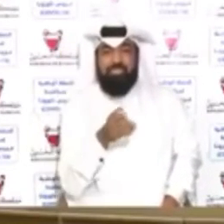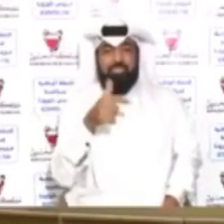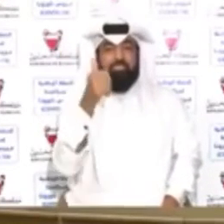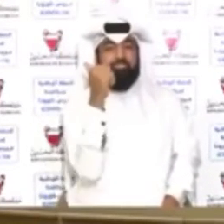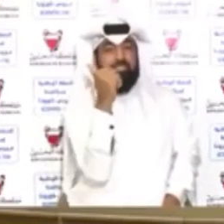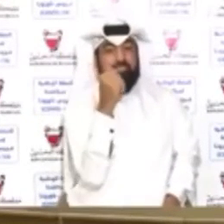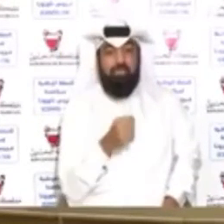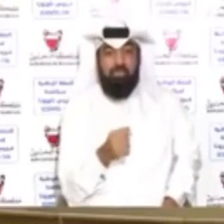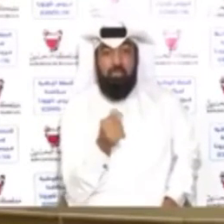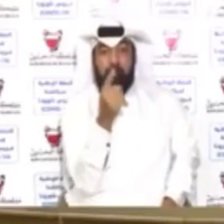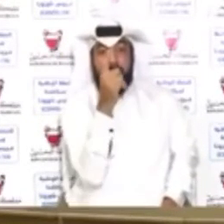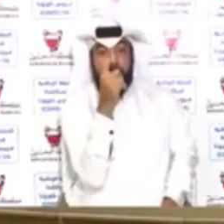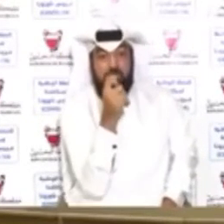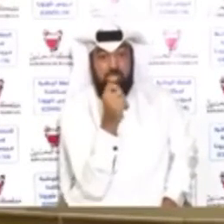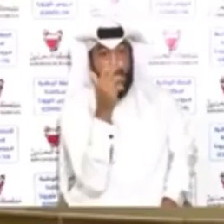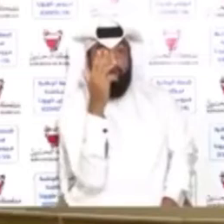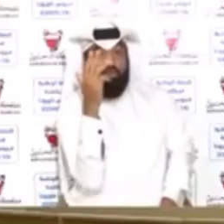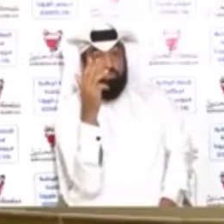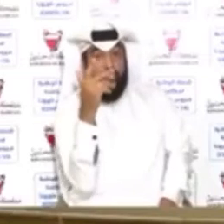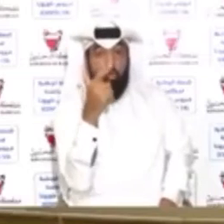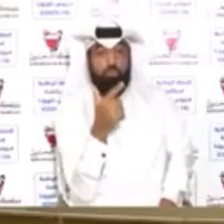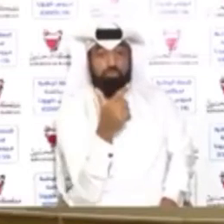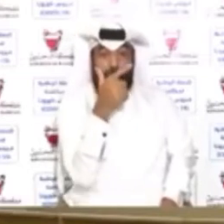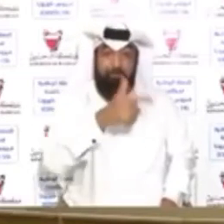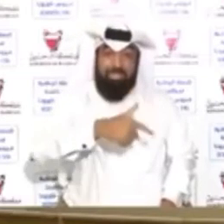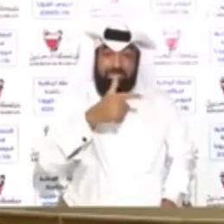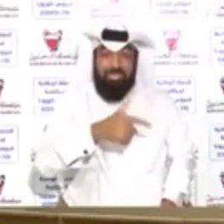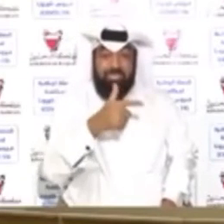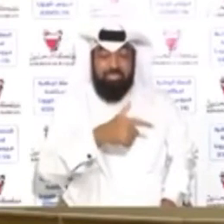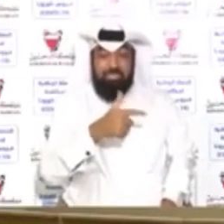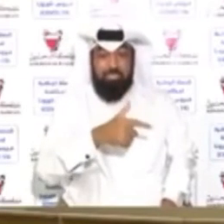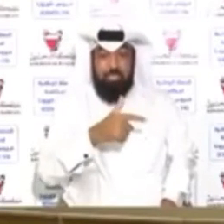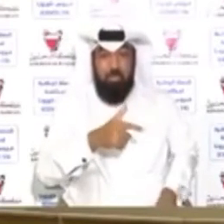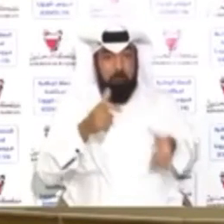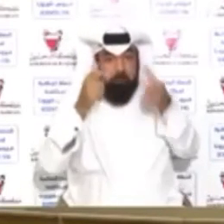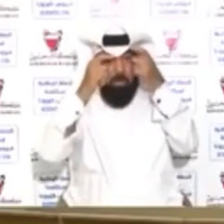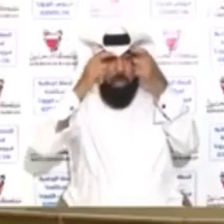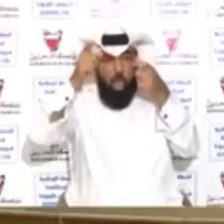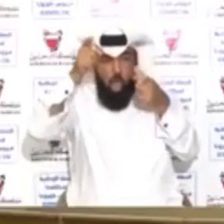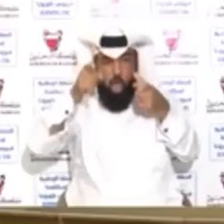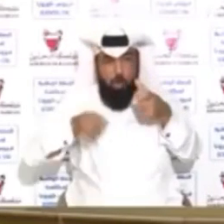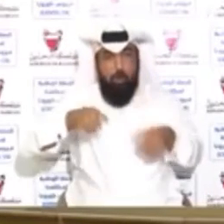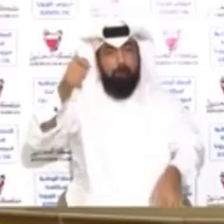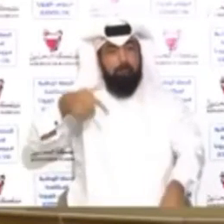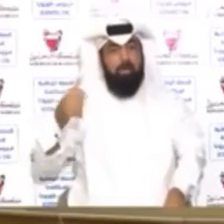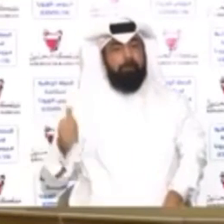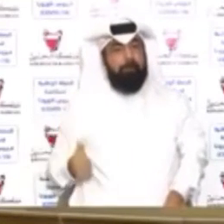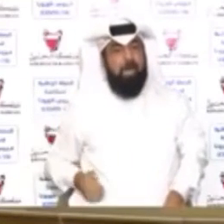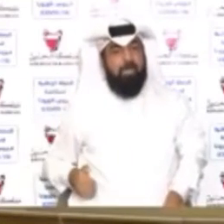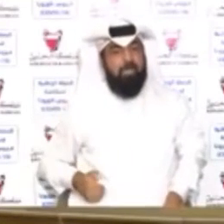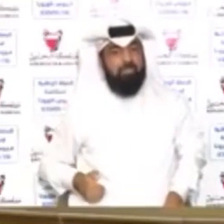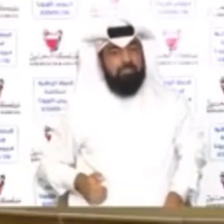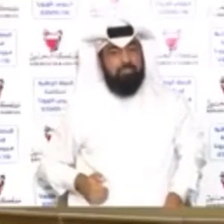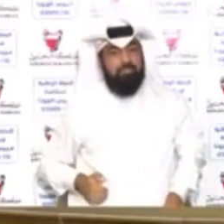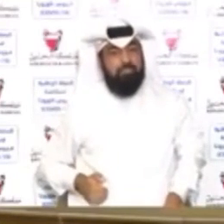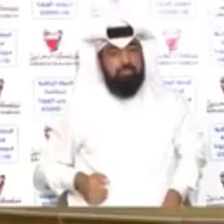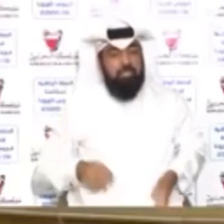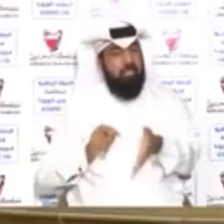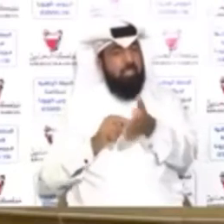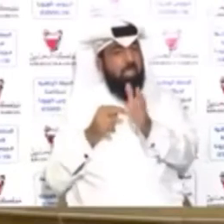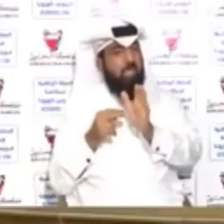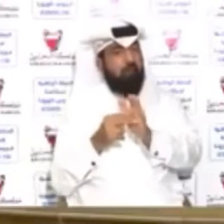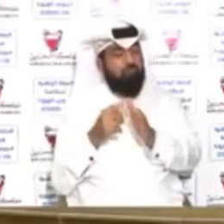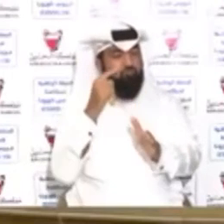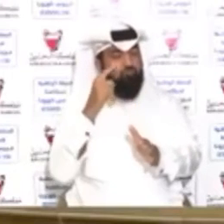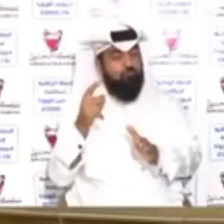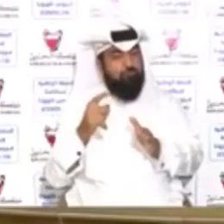تسجيل 179 حالة لبحرينيين و271 حالة لغير البحرينيين. هذه الأعداد